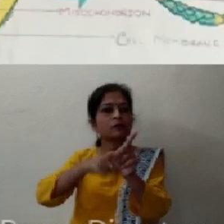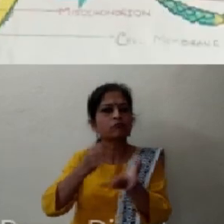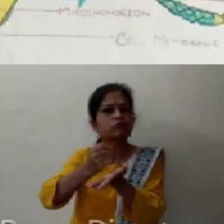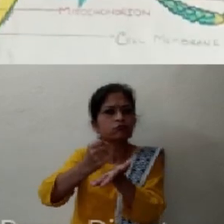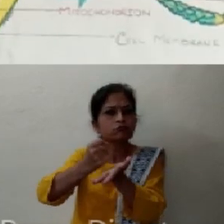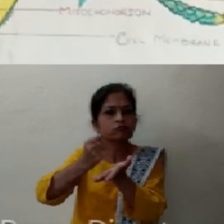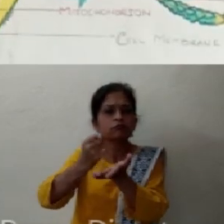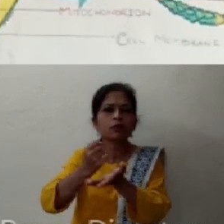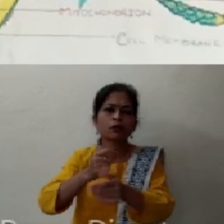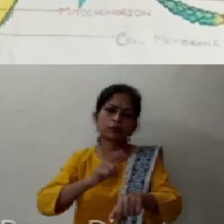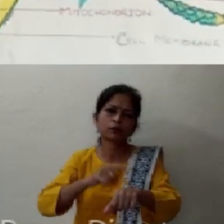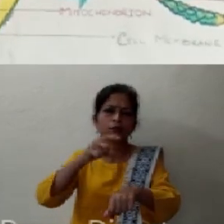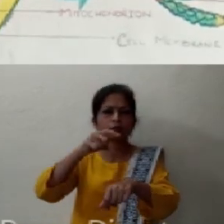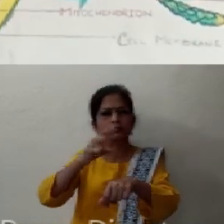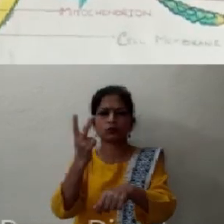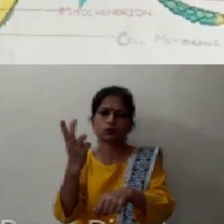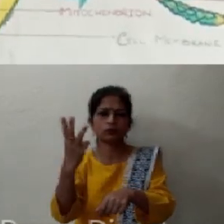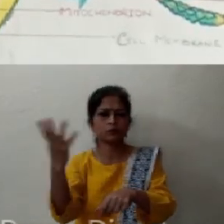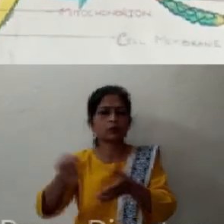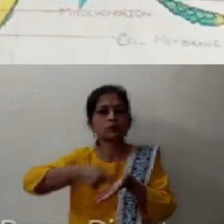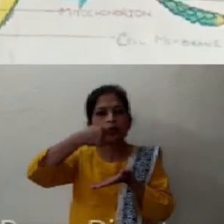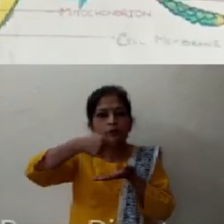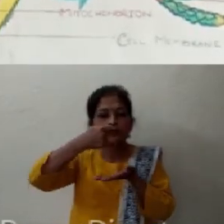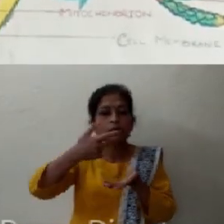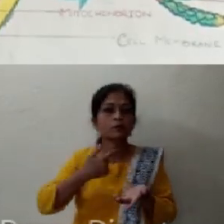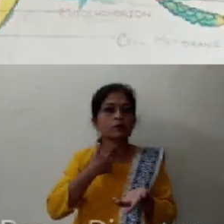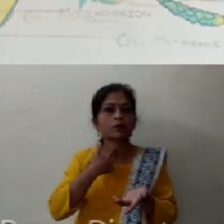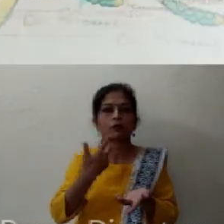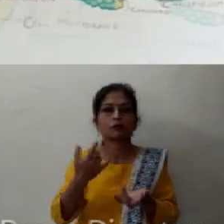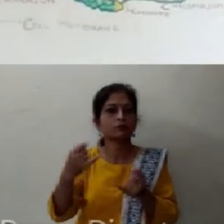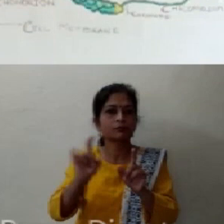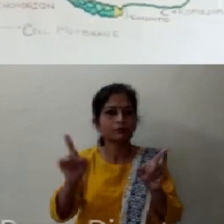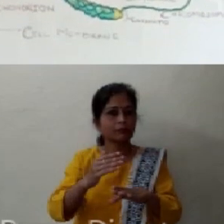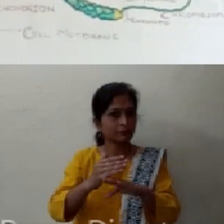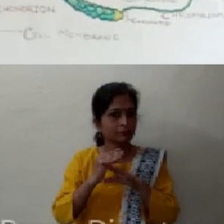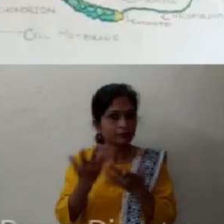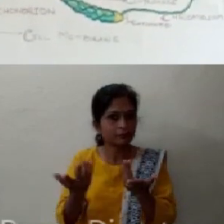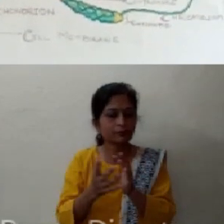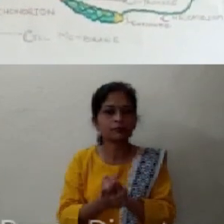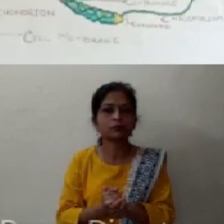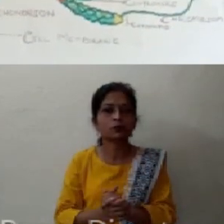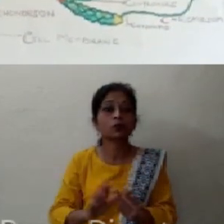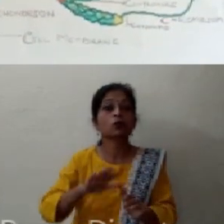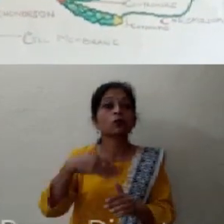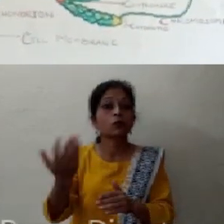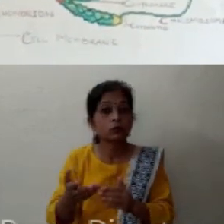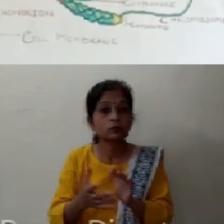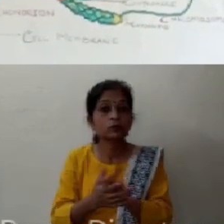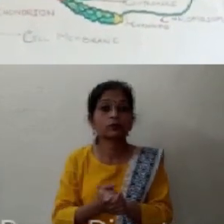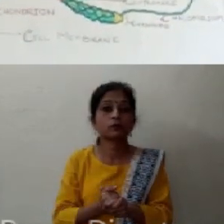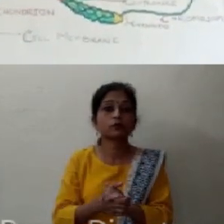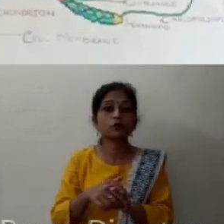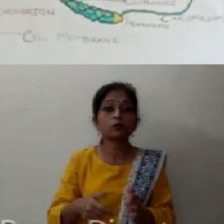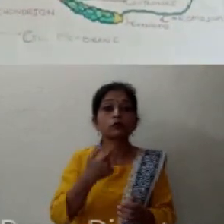ले सकते हैं, ताकि आपका गला और ज्यादा खराब ना हो। अगली बात जो बोली जाती है वो इसलिए बोली जाती है